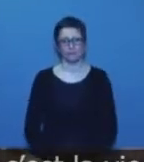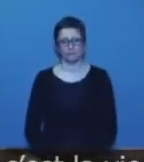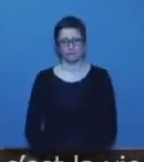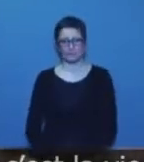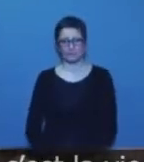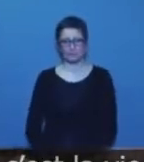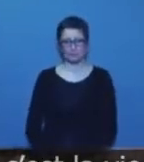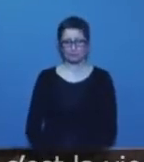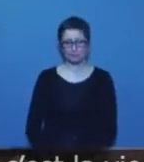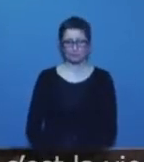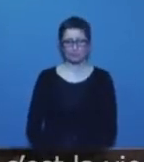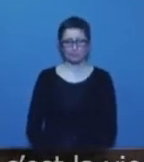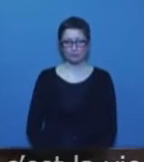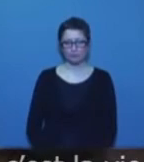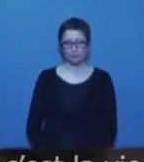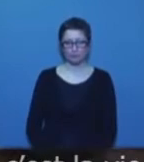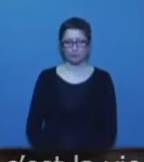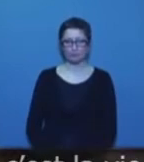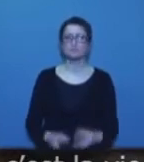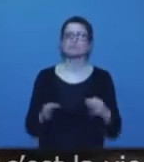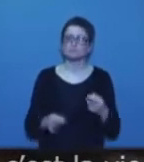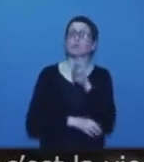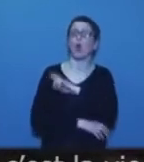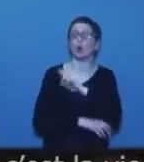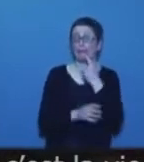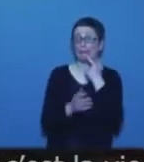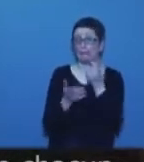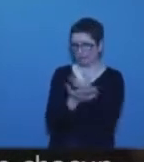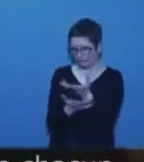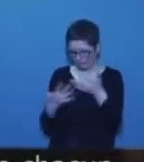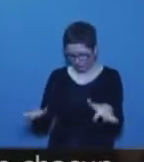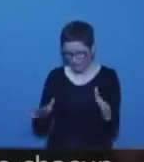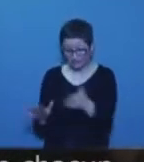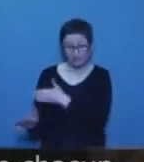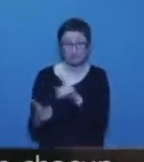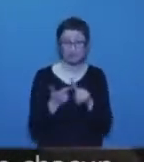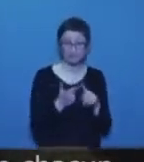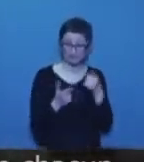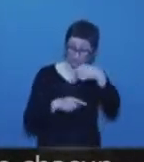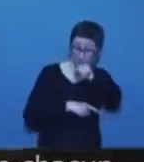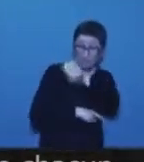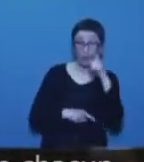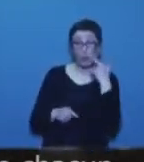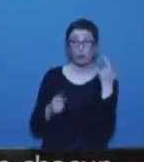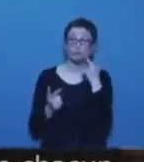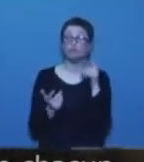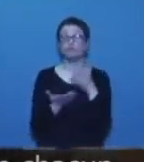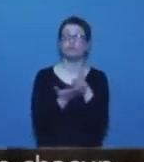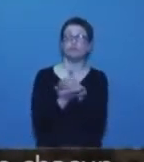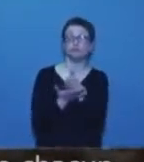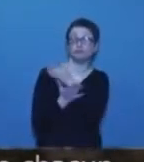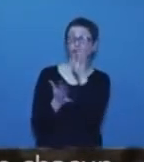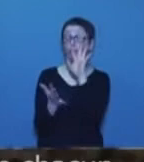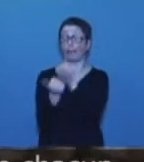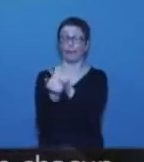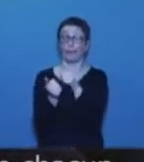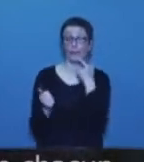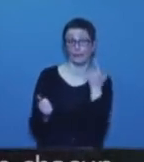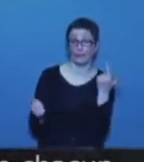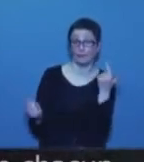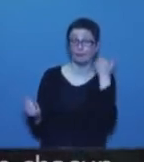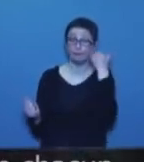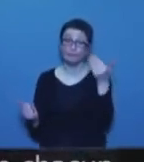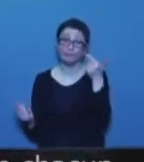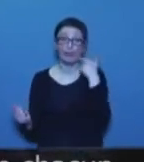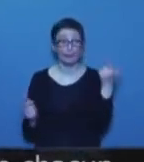Alors ces gens-là, ça je vous ai dit pour les retraites. Mais si vous ne vous méfiez pas et que vous continuez à courir comme des ballots chaque fois qu'on vous joue la